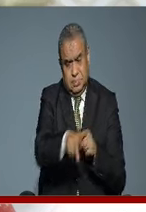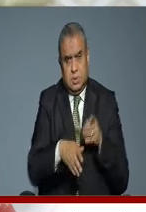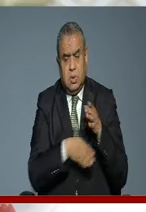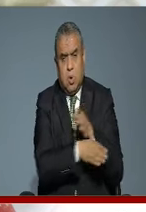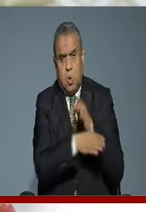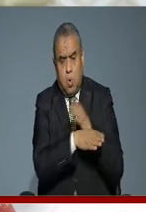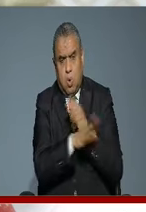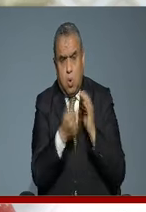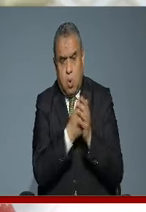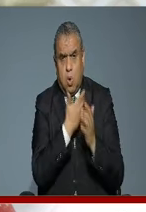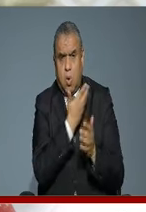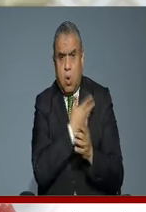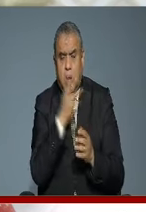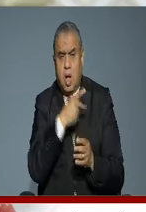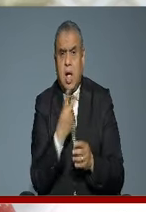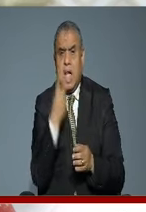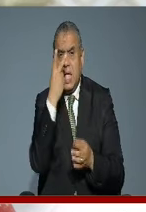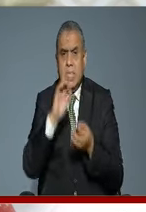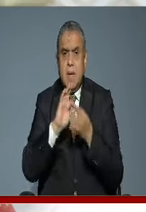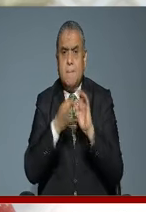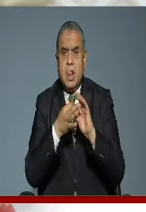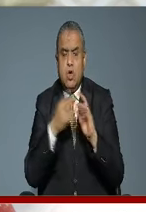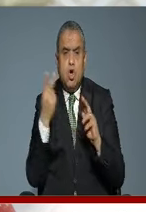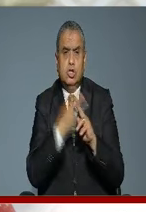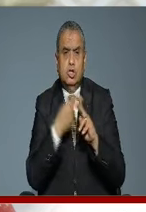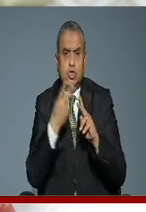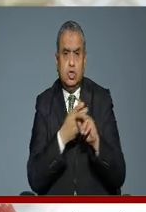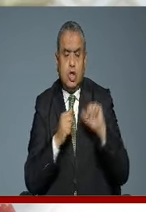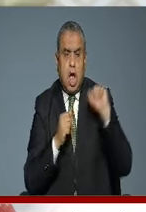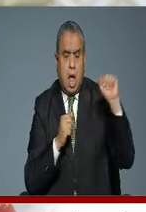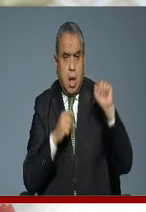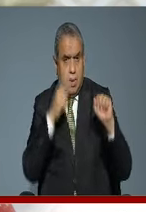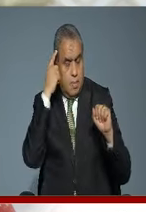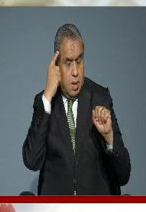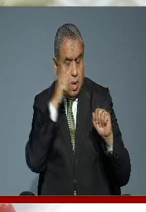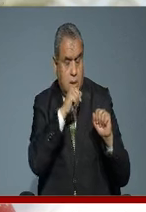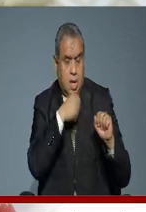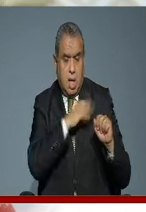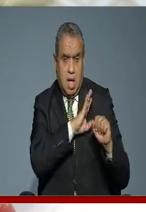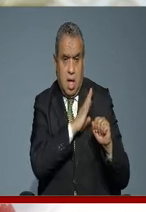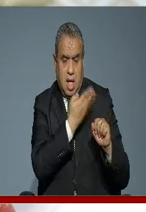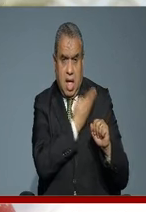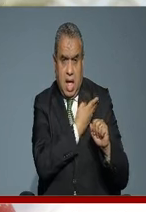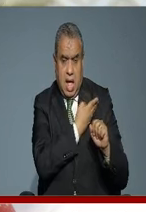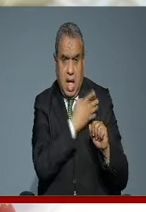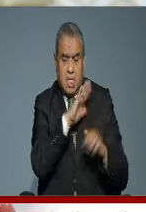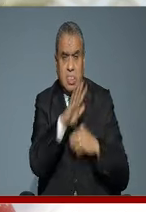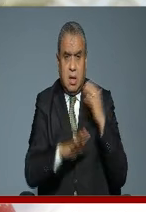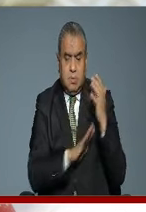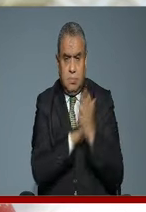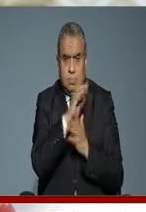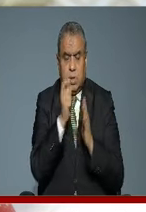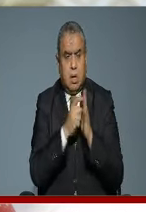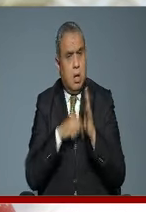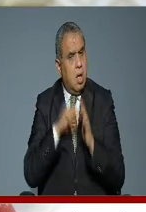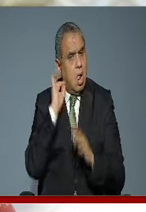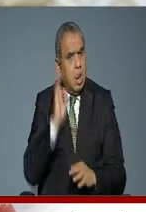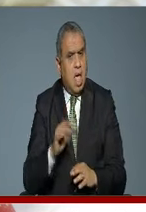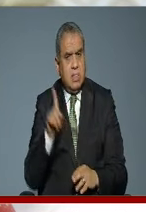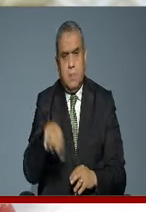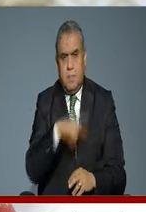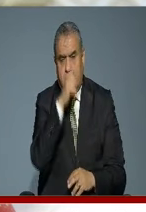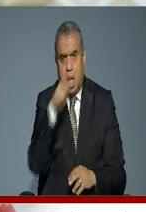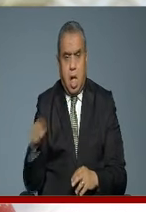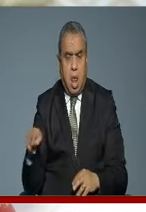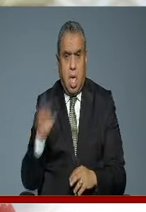ضد مليوني الفلسطينيين المتواجدين في غزة فغير مقبول، وبالتالي نحن نرى